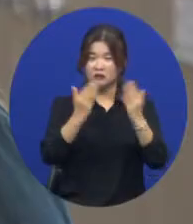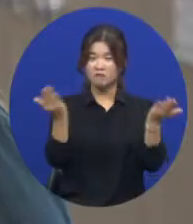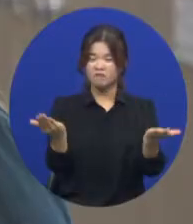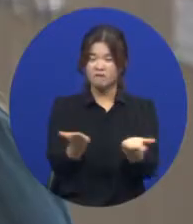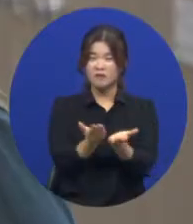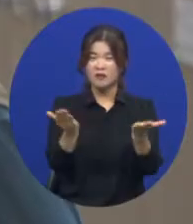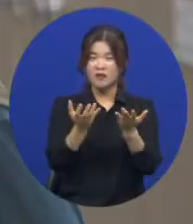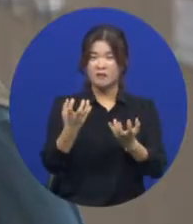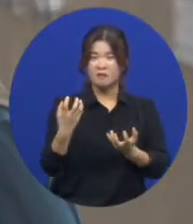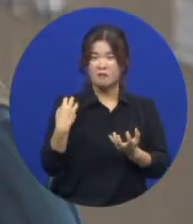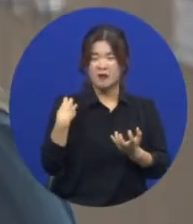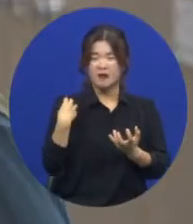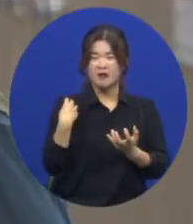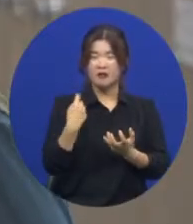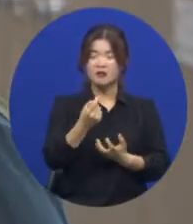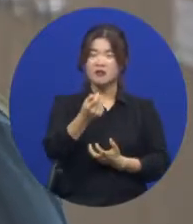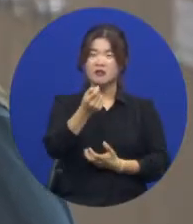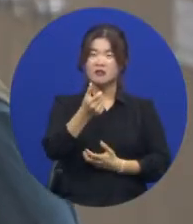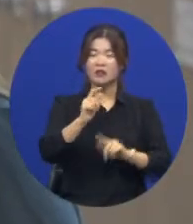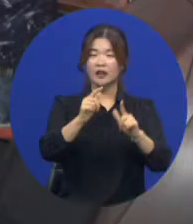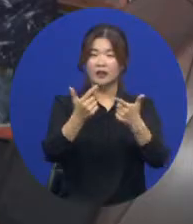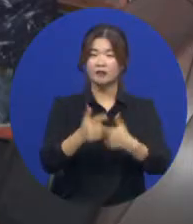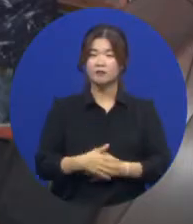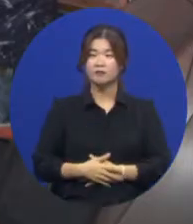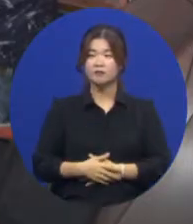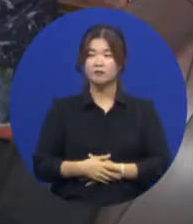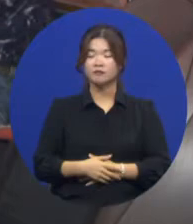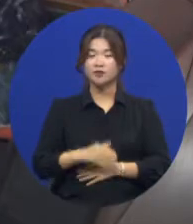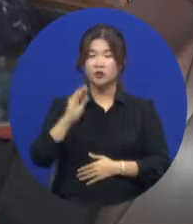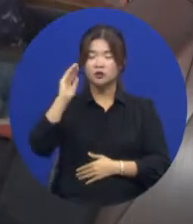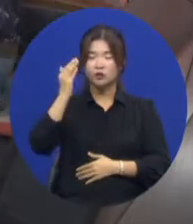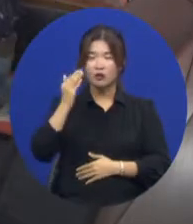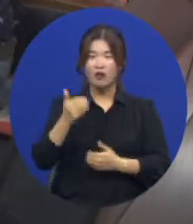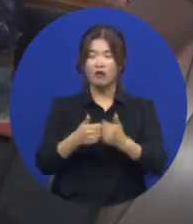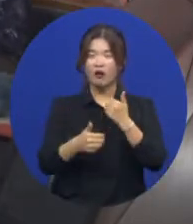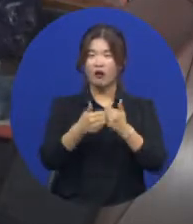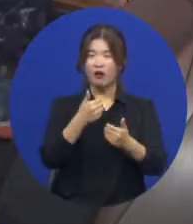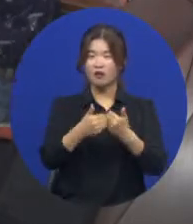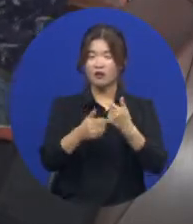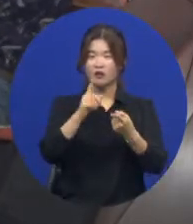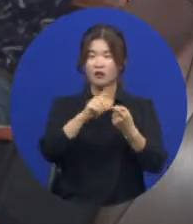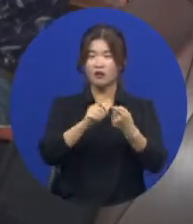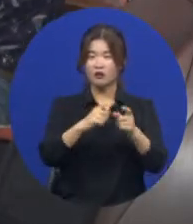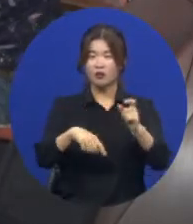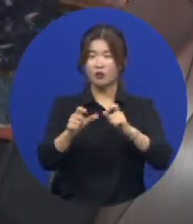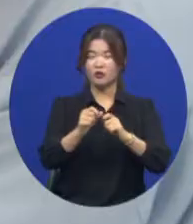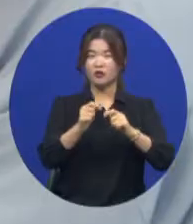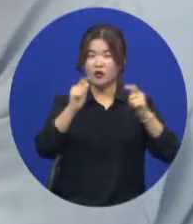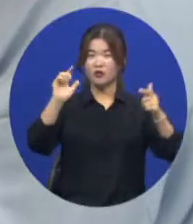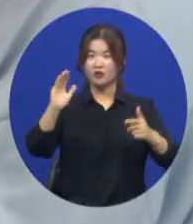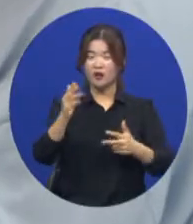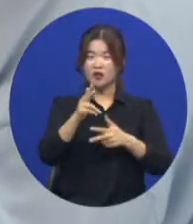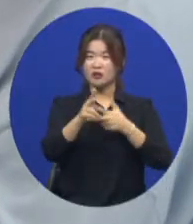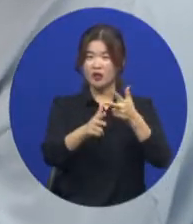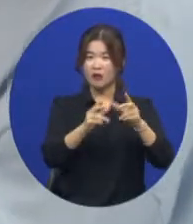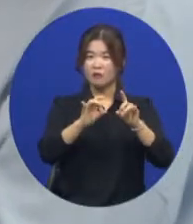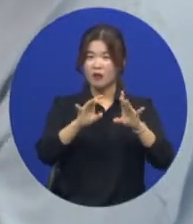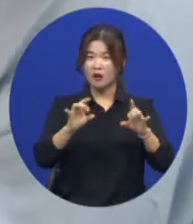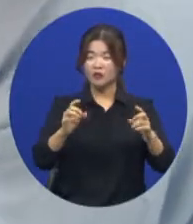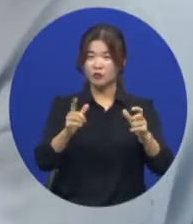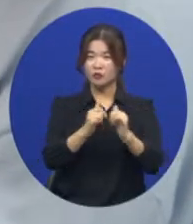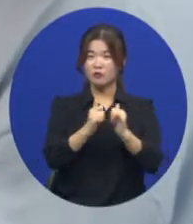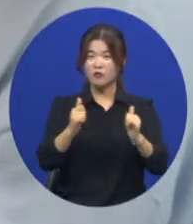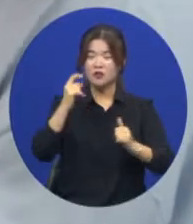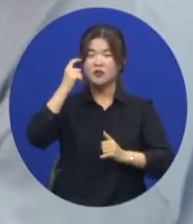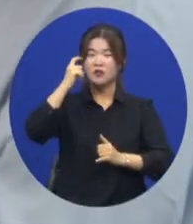보니 부담이 적지 않은 게 사실. 최근 들어 갈등 현안은 크게 늘어나는데 사안별로 주민들을 만나